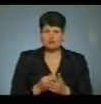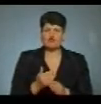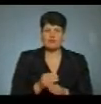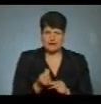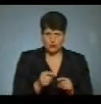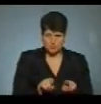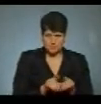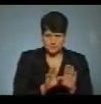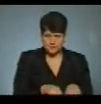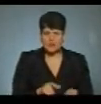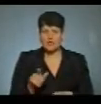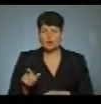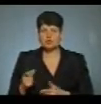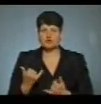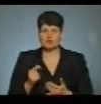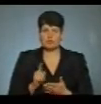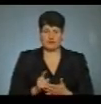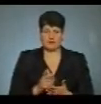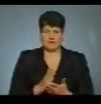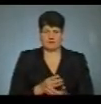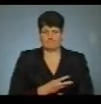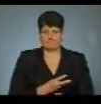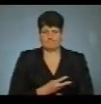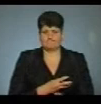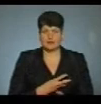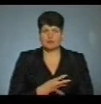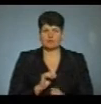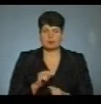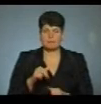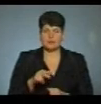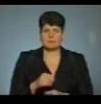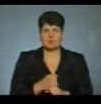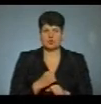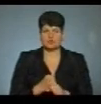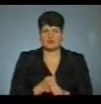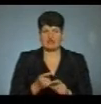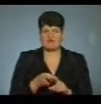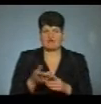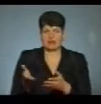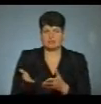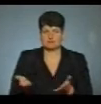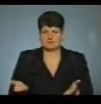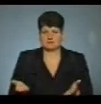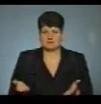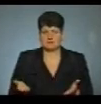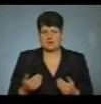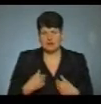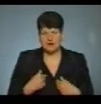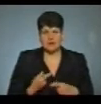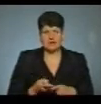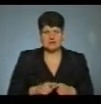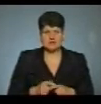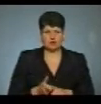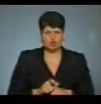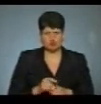кошти. І люди сьогодні повинні мати мотивацію для того, щоб вони могли піти працювати в вогнищі інфекції. Тому я це дуже, скажімо